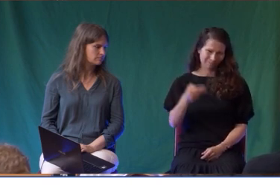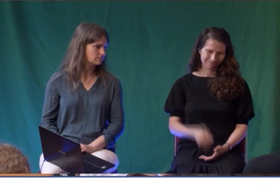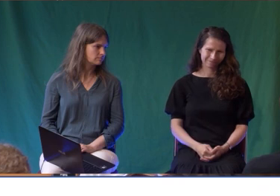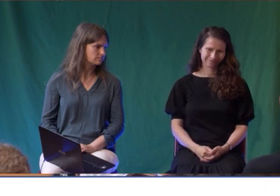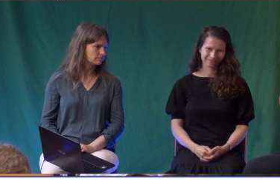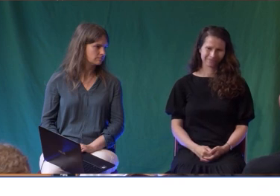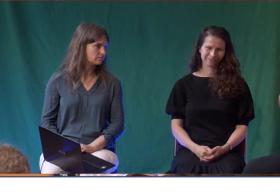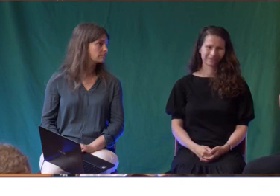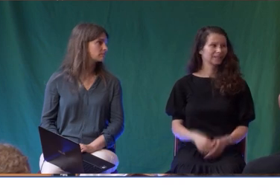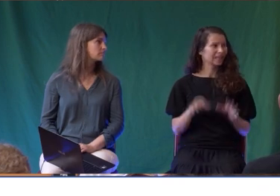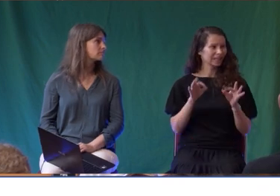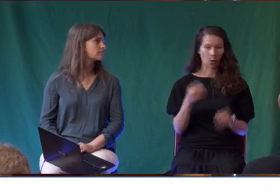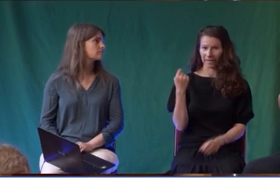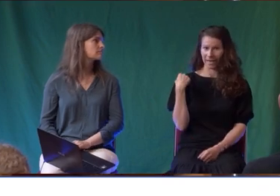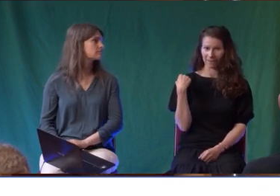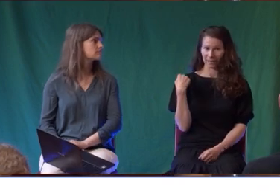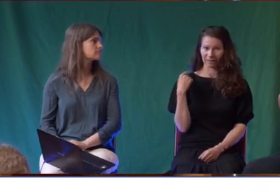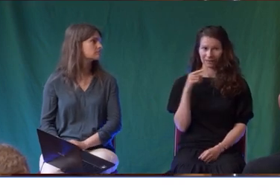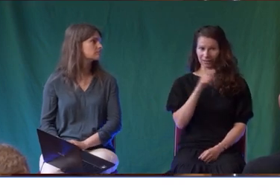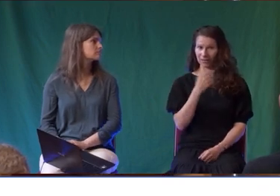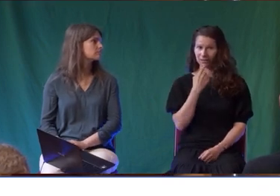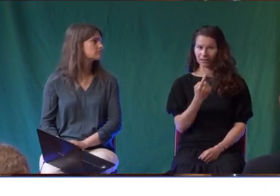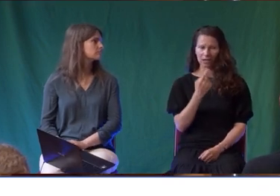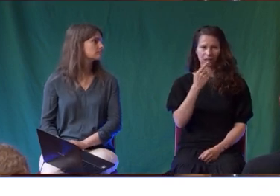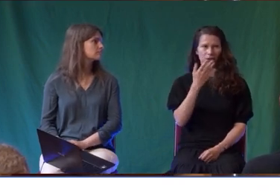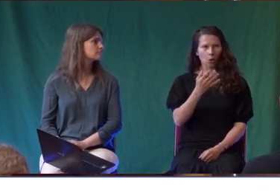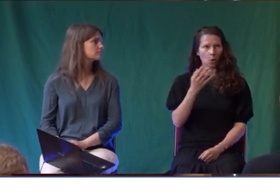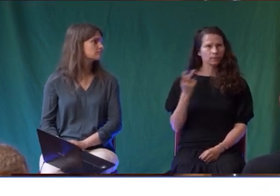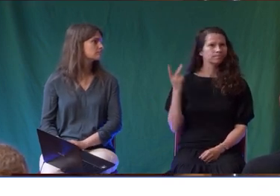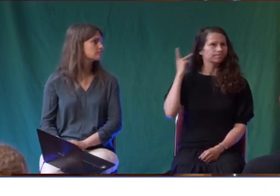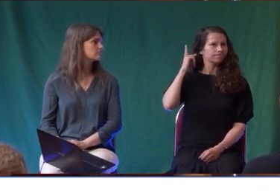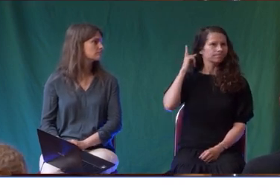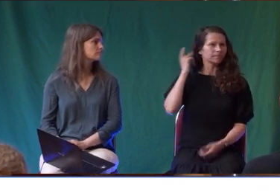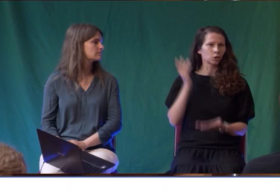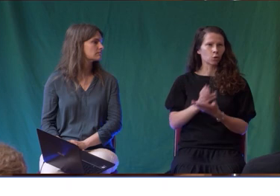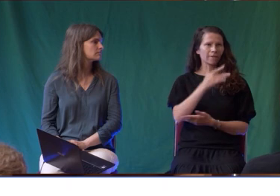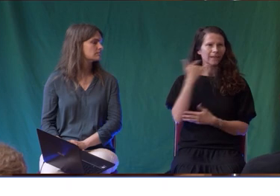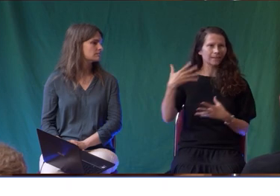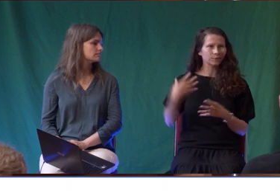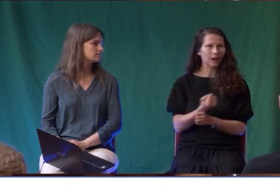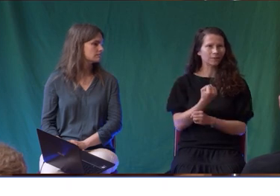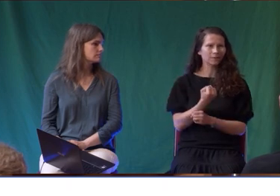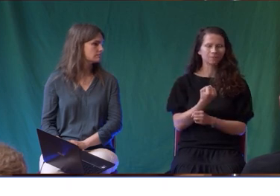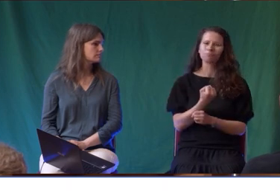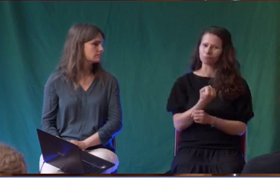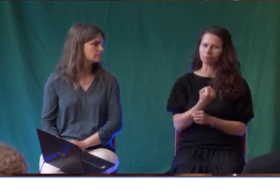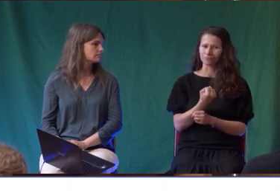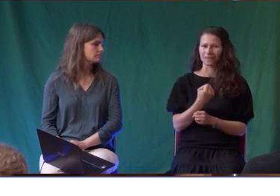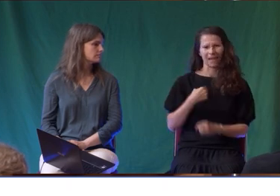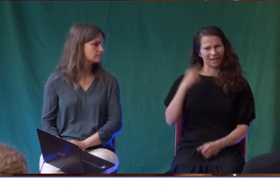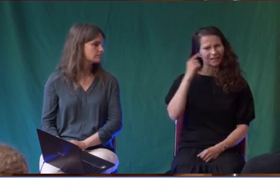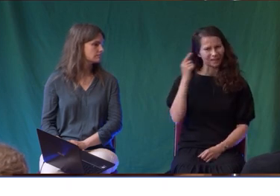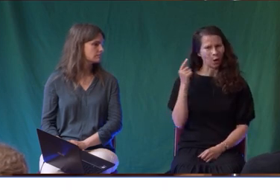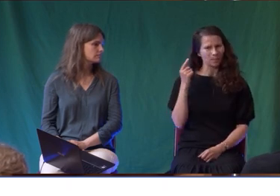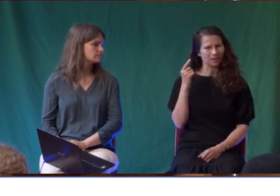genau sie haben gerade noch gesagt wenn wir diese Gedanken mitnehmen dann ist schon ganz viel gewonnen und ich denke dass wir aber alle ganz viele